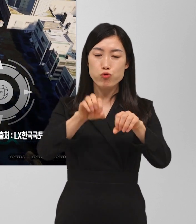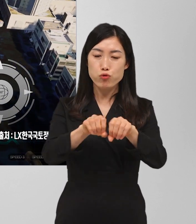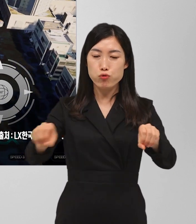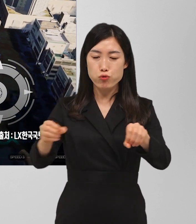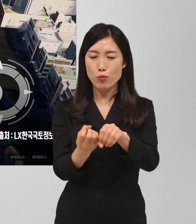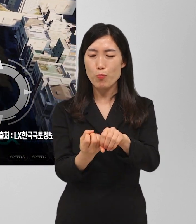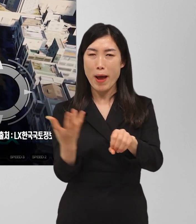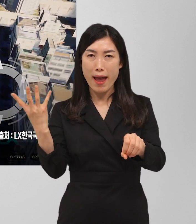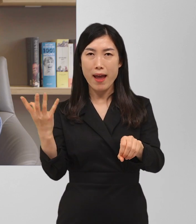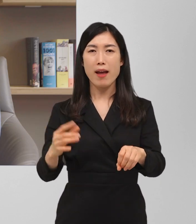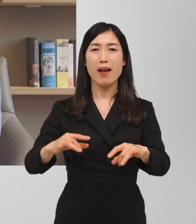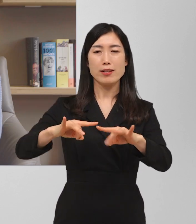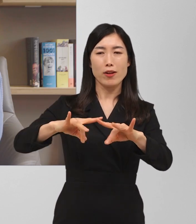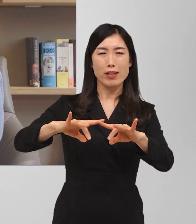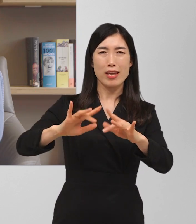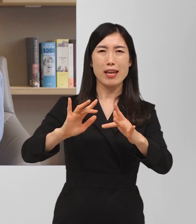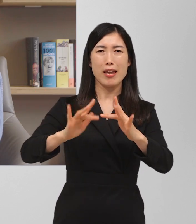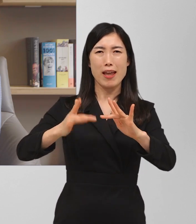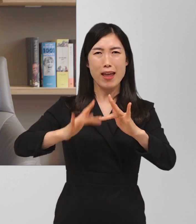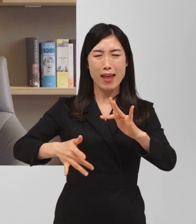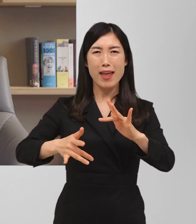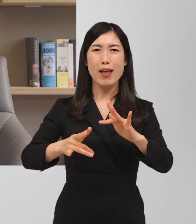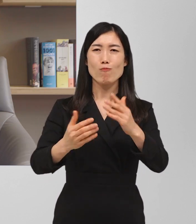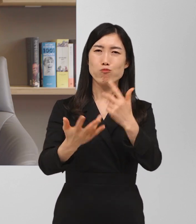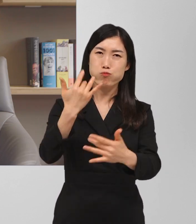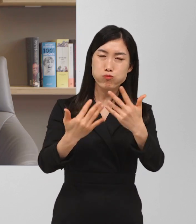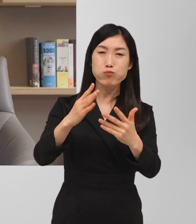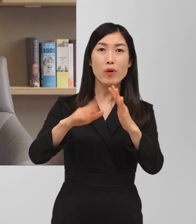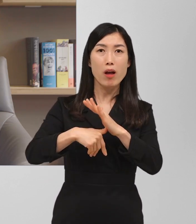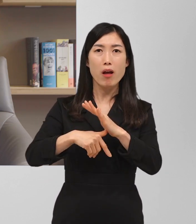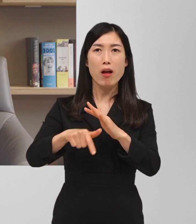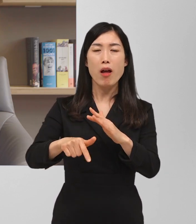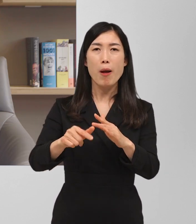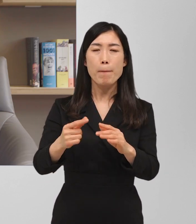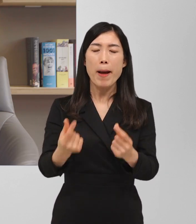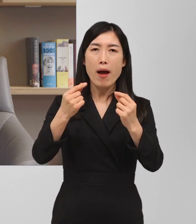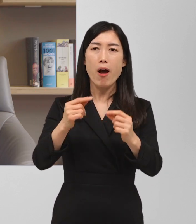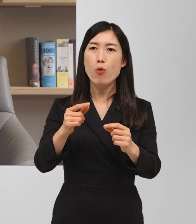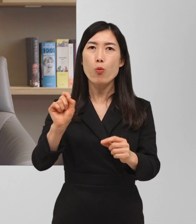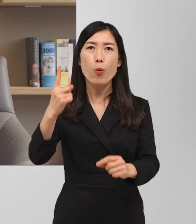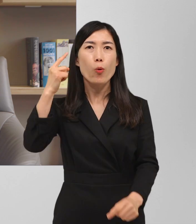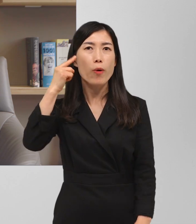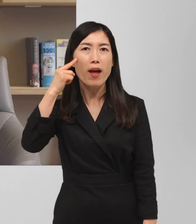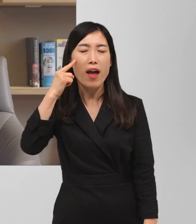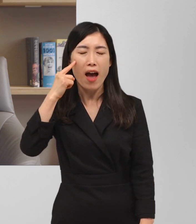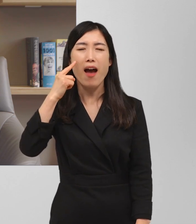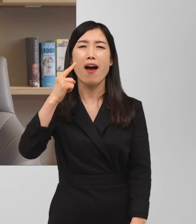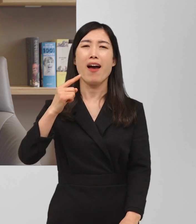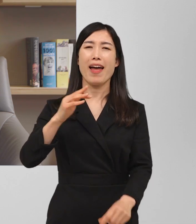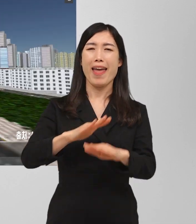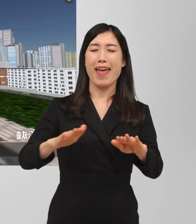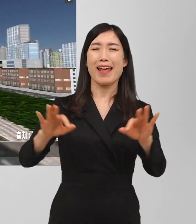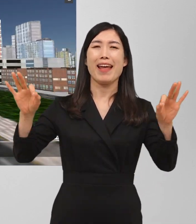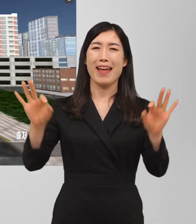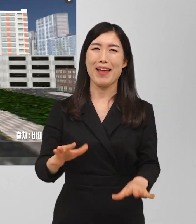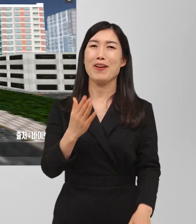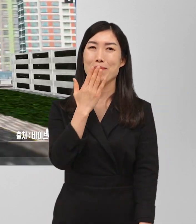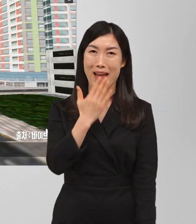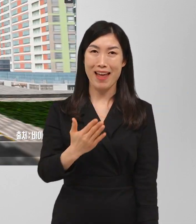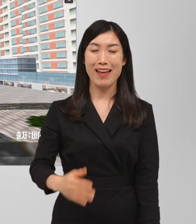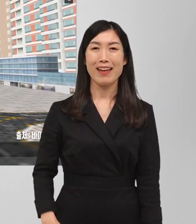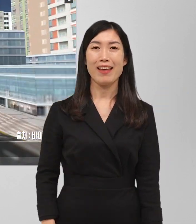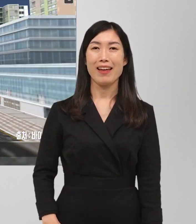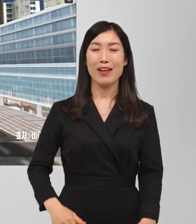통신선이 화재가 났다든가 이런 문제점들을 빨리 파악을 해서 그 건에 대한 해결 방안들을 제시를 해주고, 지상에서도